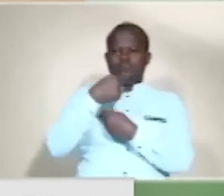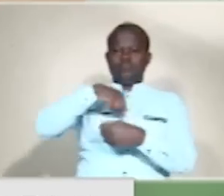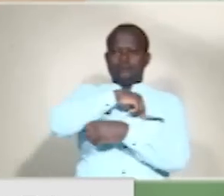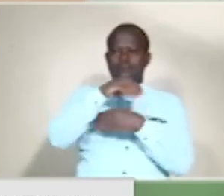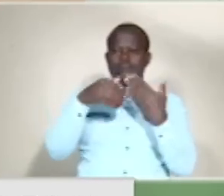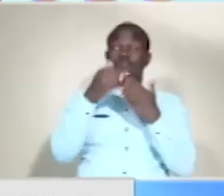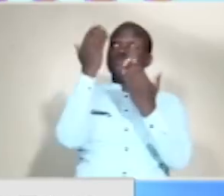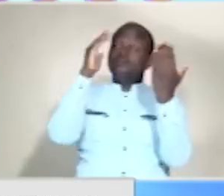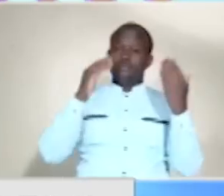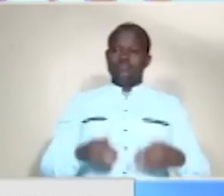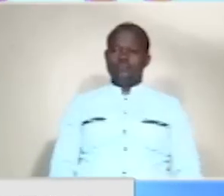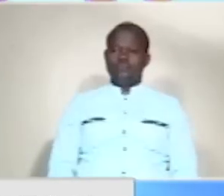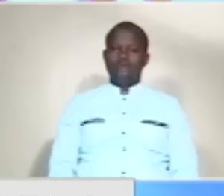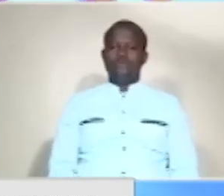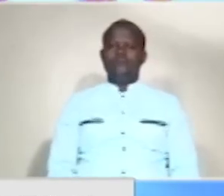y'ikirere.